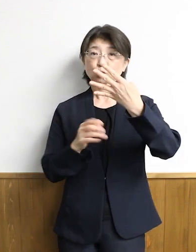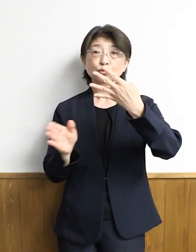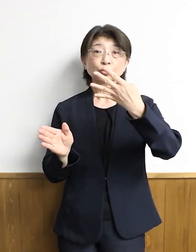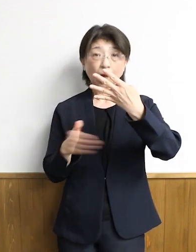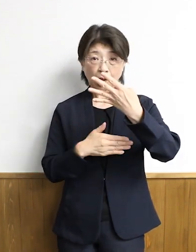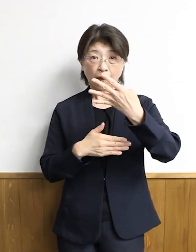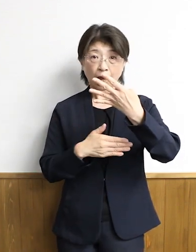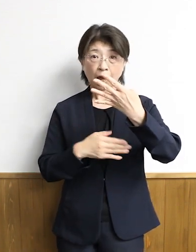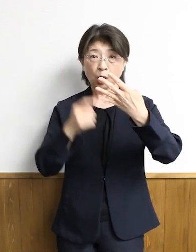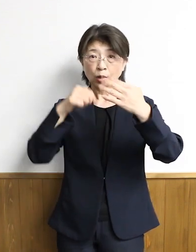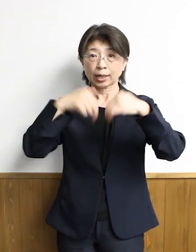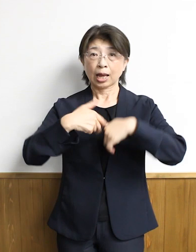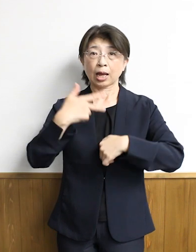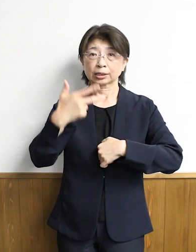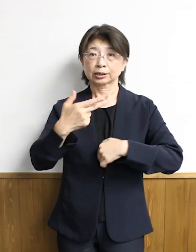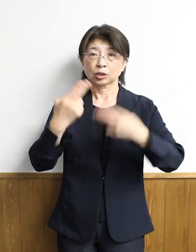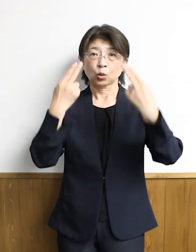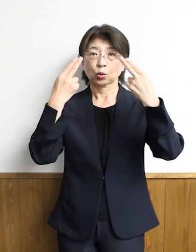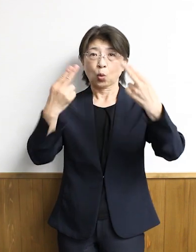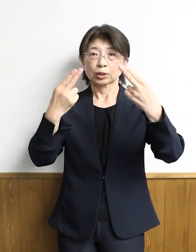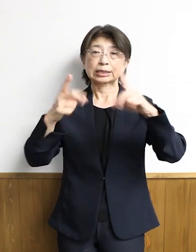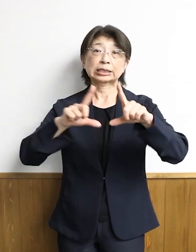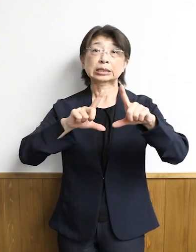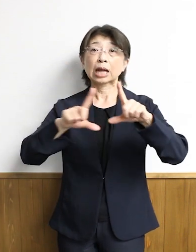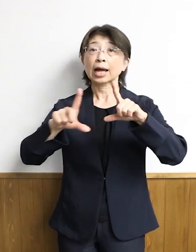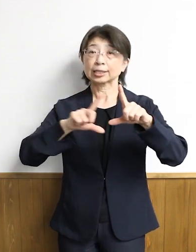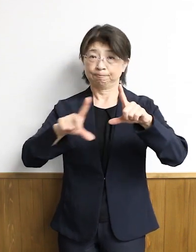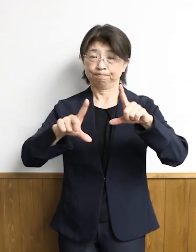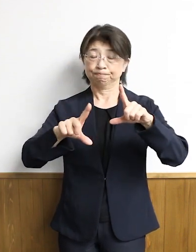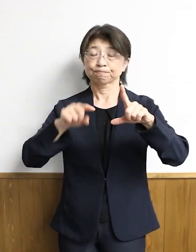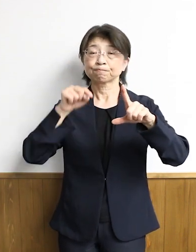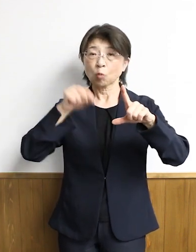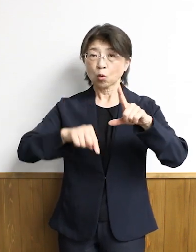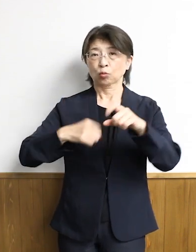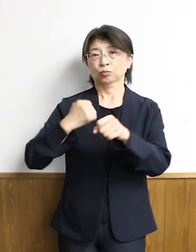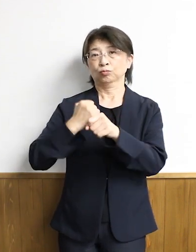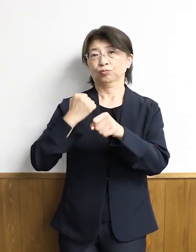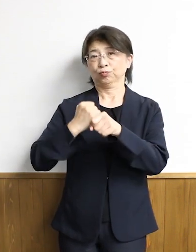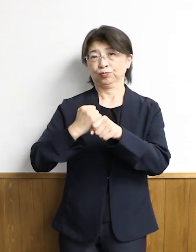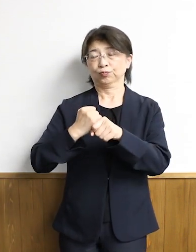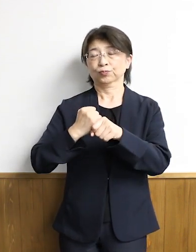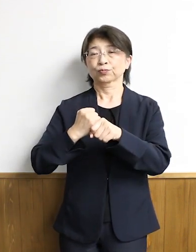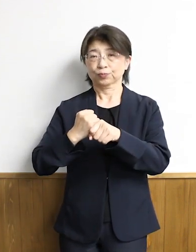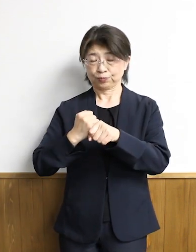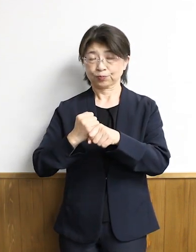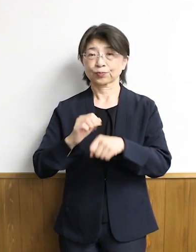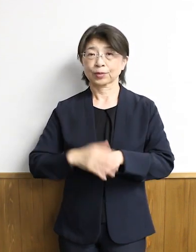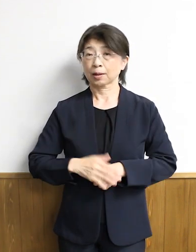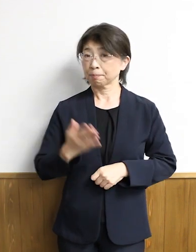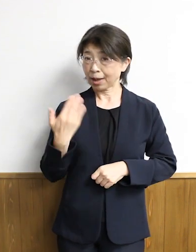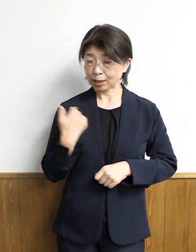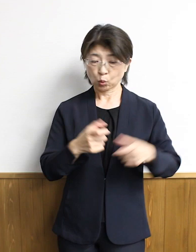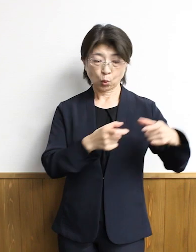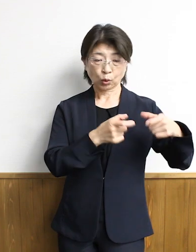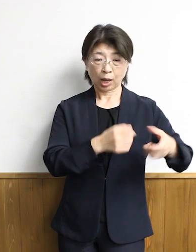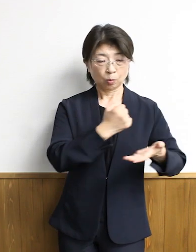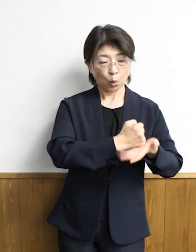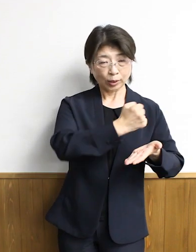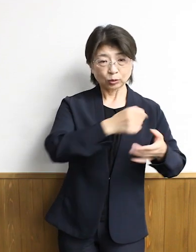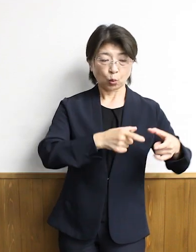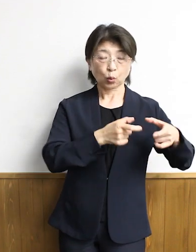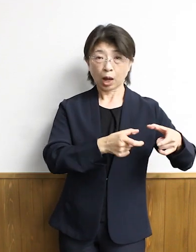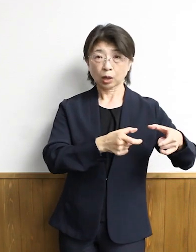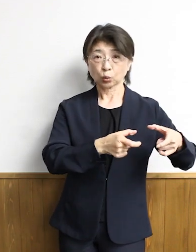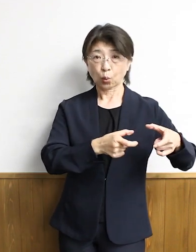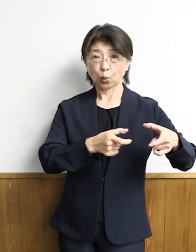市公式LINEから参加できるデジタル版を作成し従来のカード版と選択できるよう